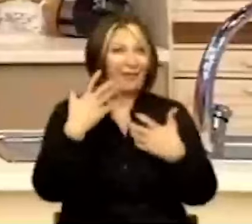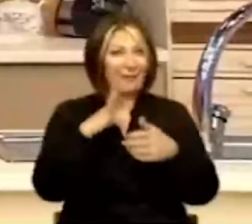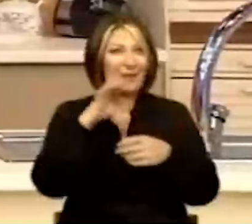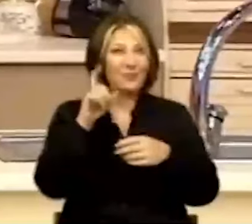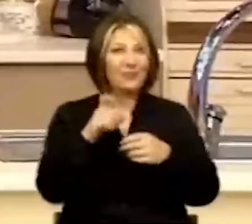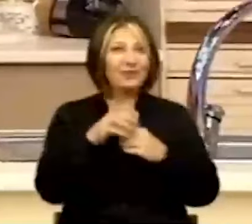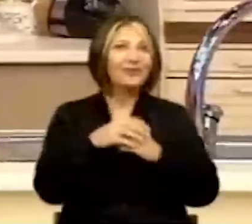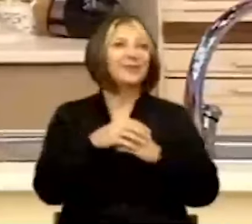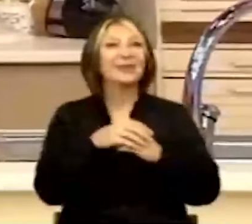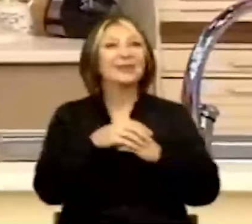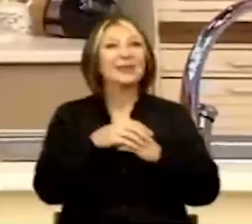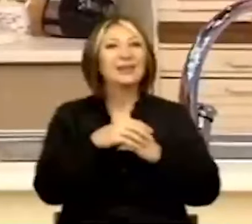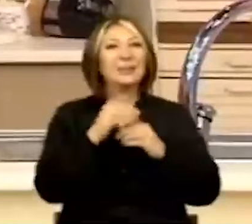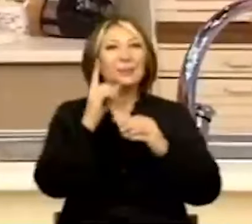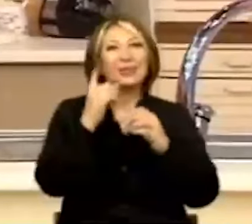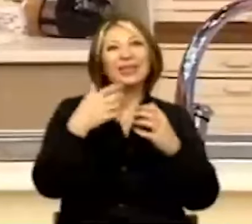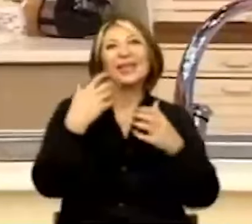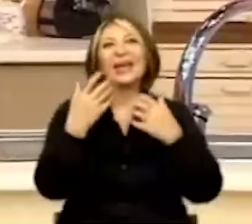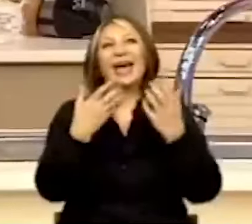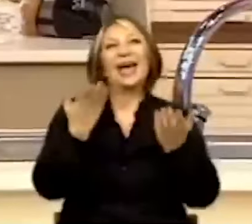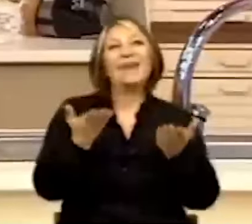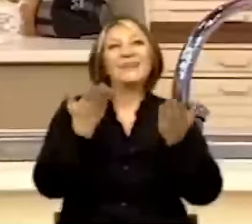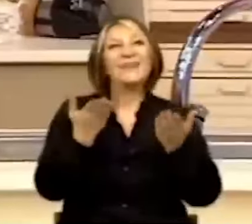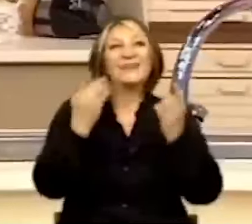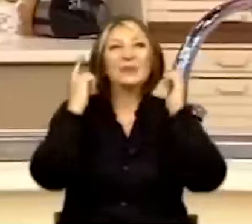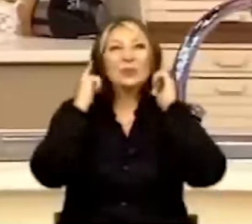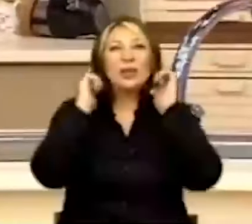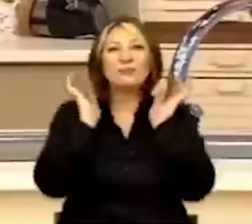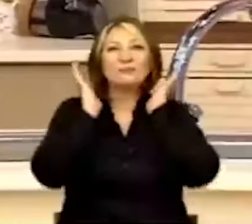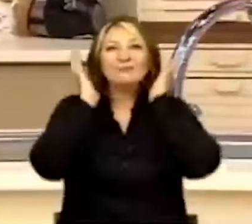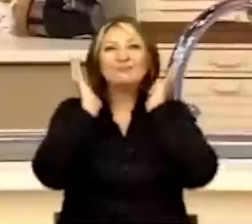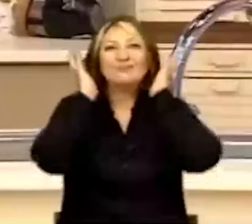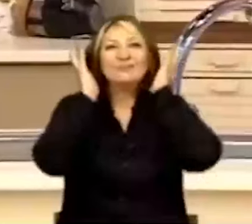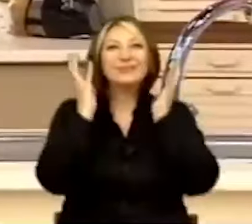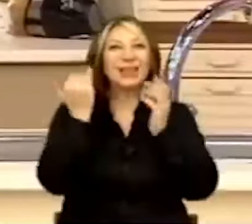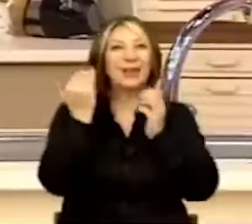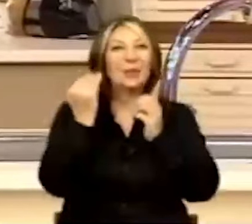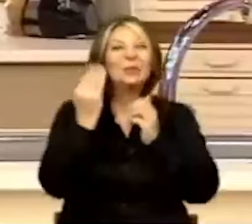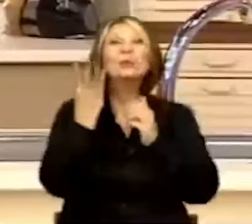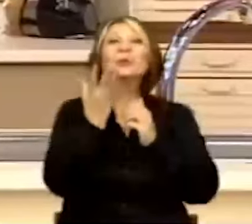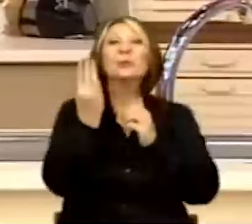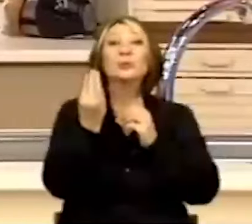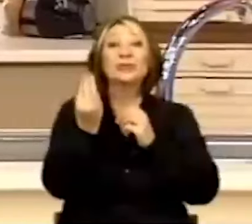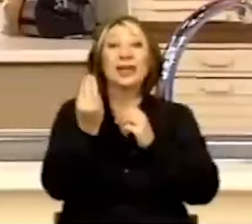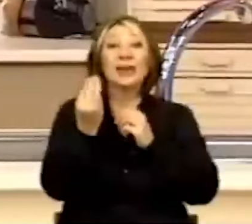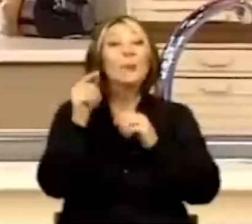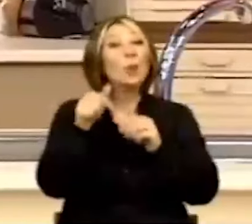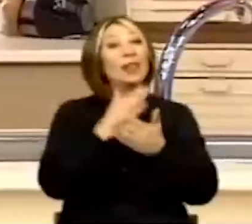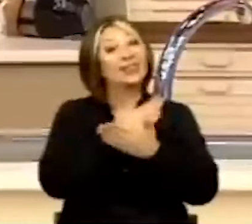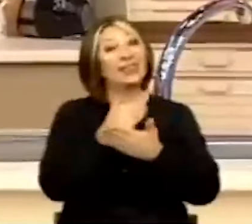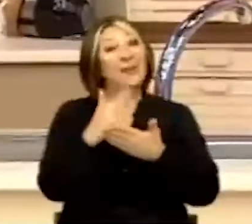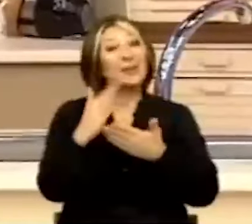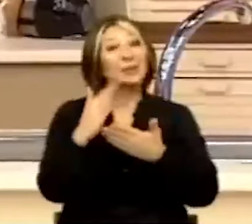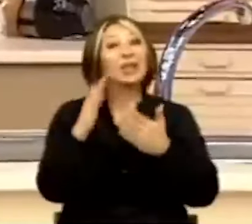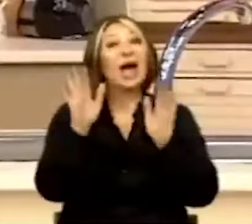mı? Vallahi bir serotoninlenme var böyle hafiften kulaklarıma basıyor. Çok güzel. Böyle devam